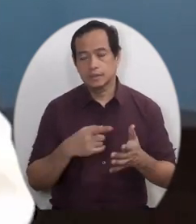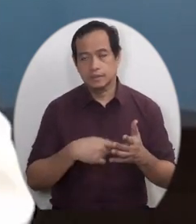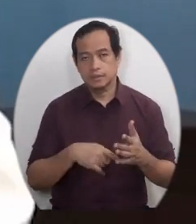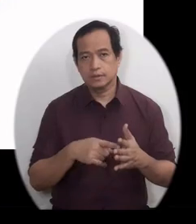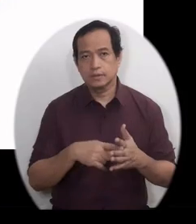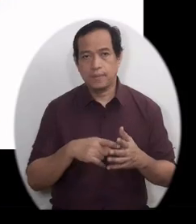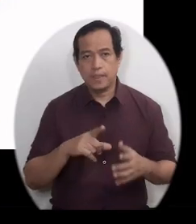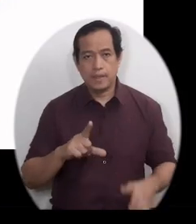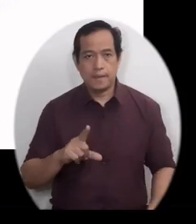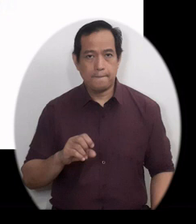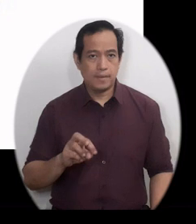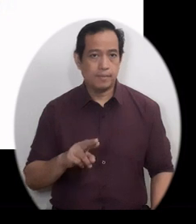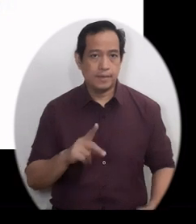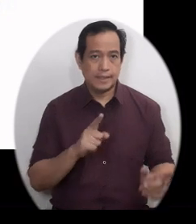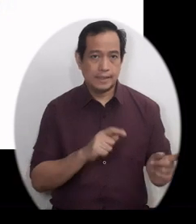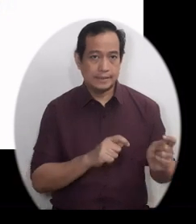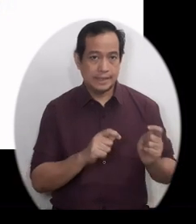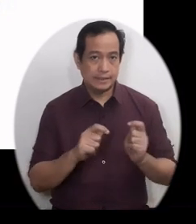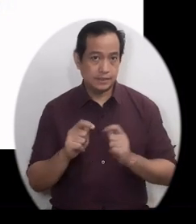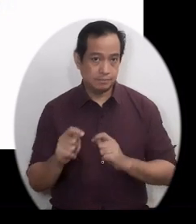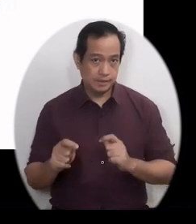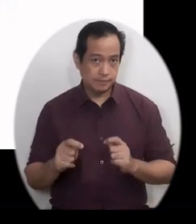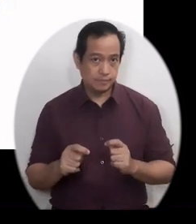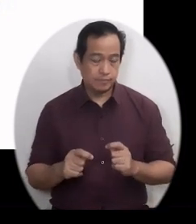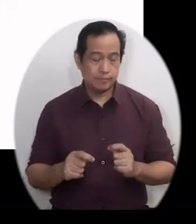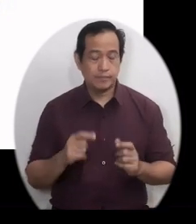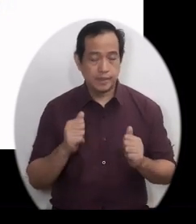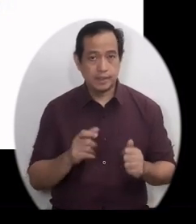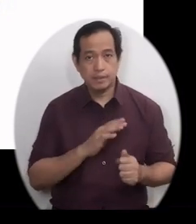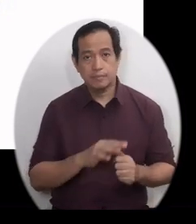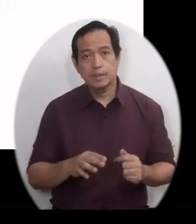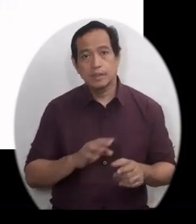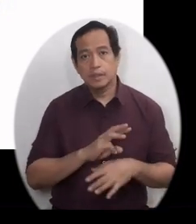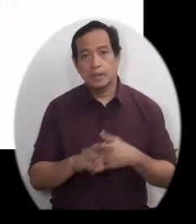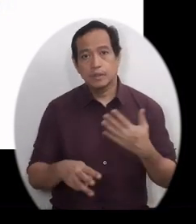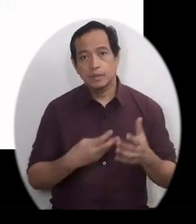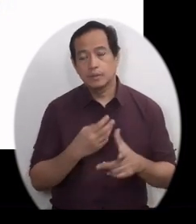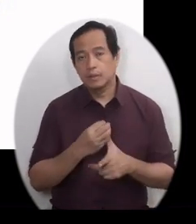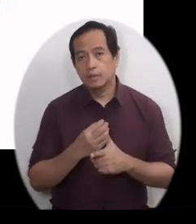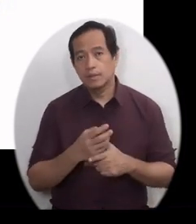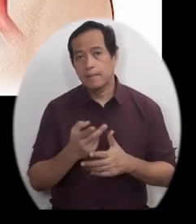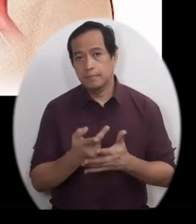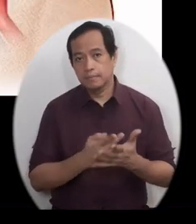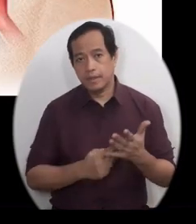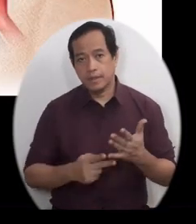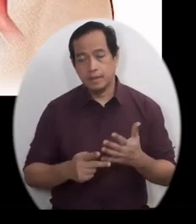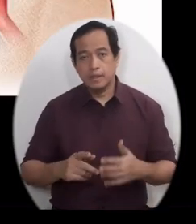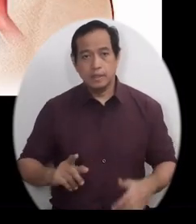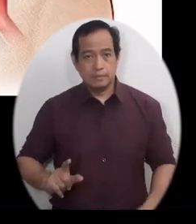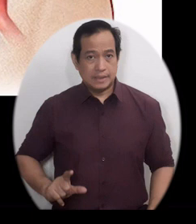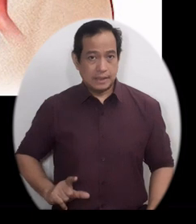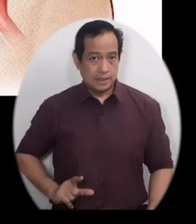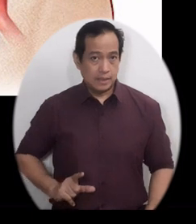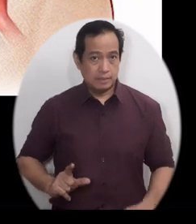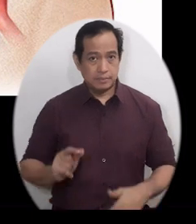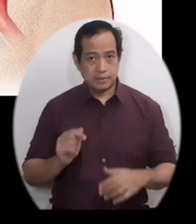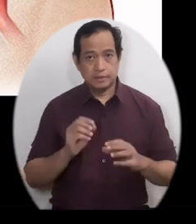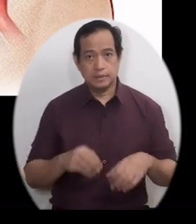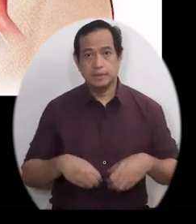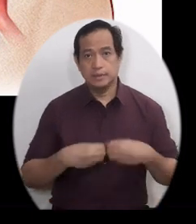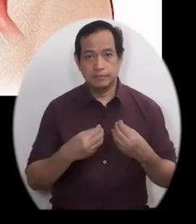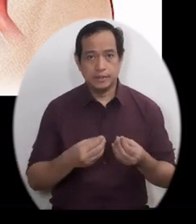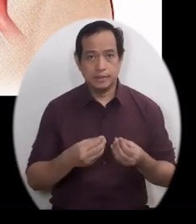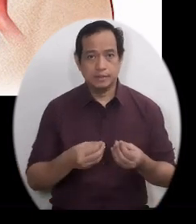pasyente. Sa liver transplant, maaring buo o bahagi, no, ng atay ang binibigay